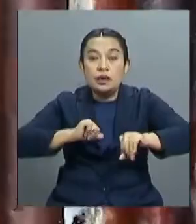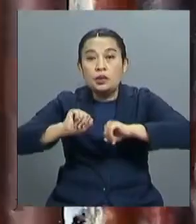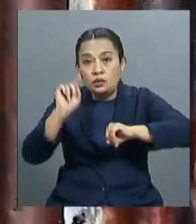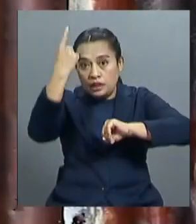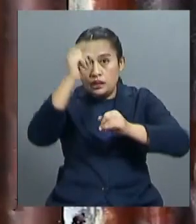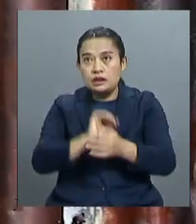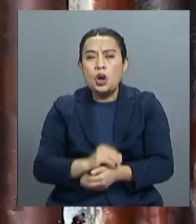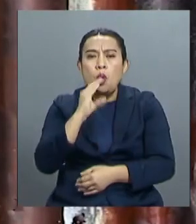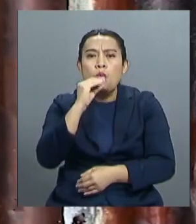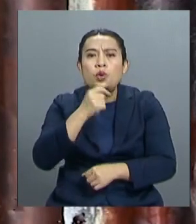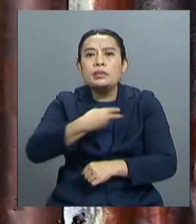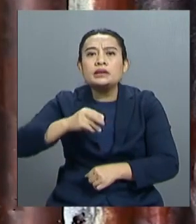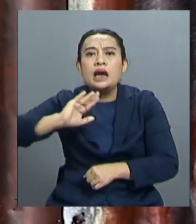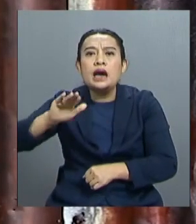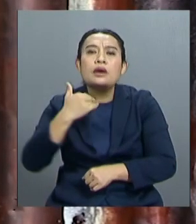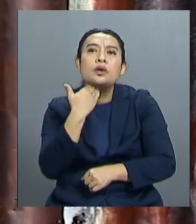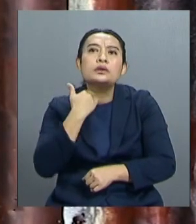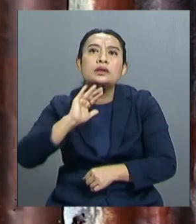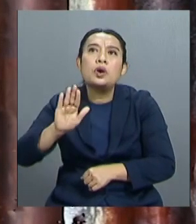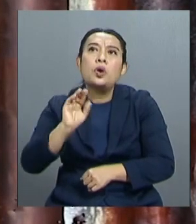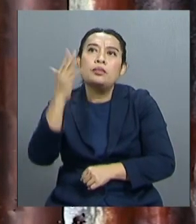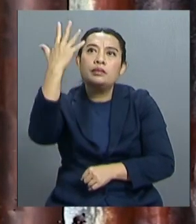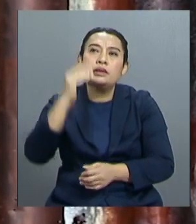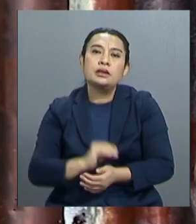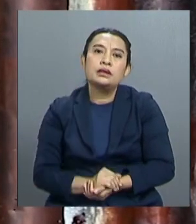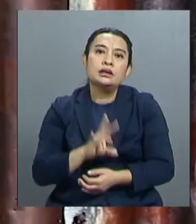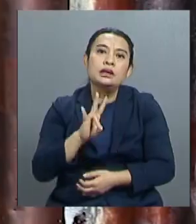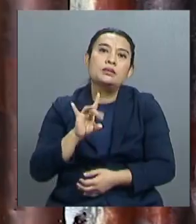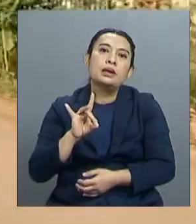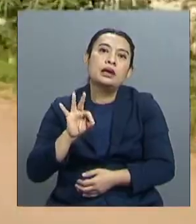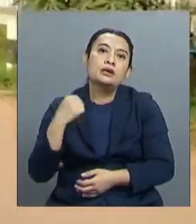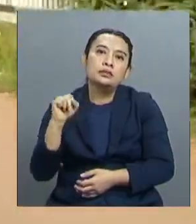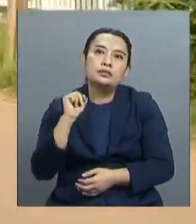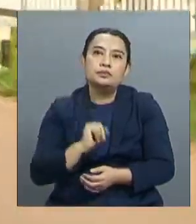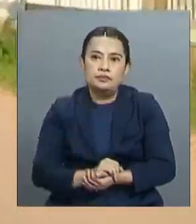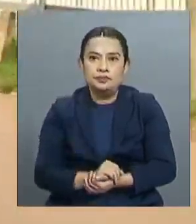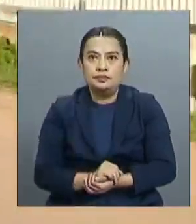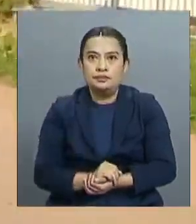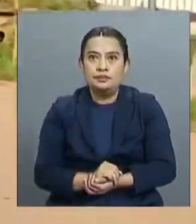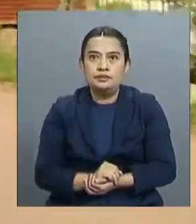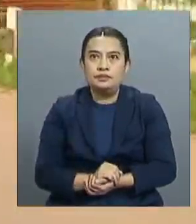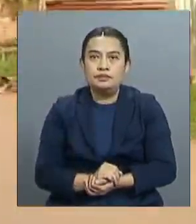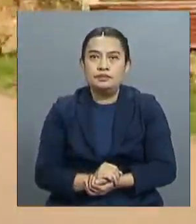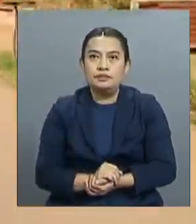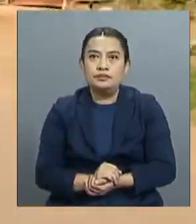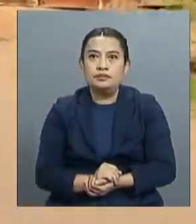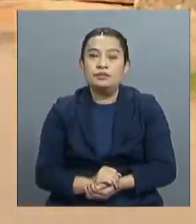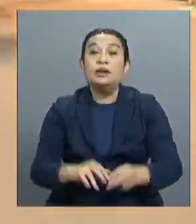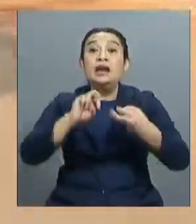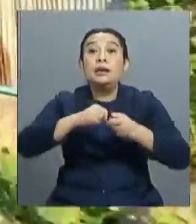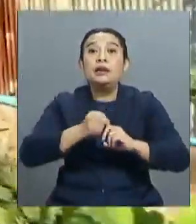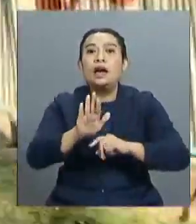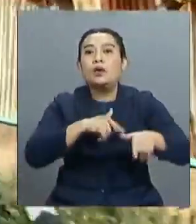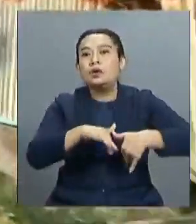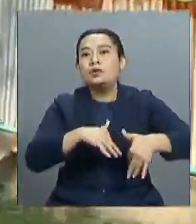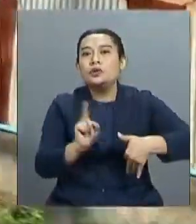ษาถิ่น 7 8 9 10 และอีกปัญหาที่สำคัญของชุมชนนั่น